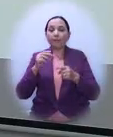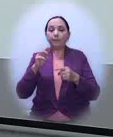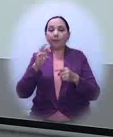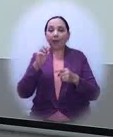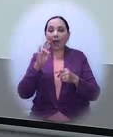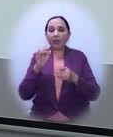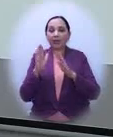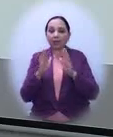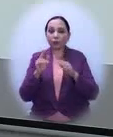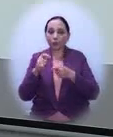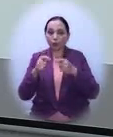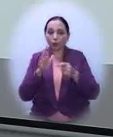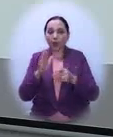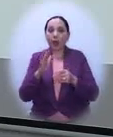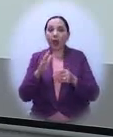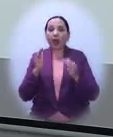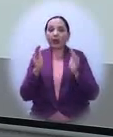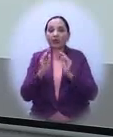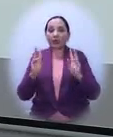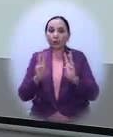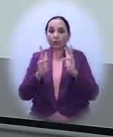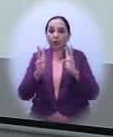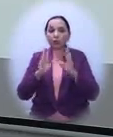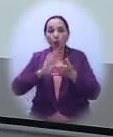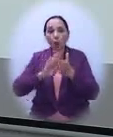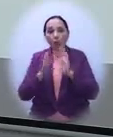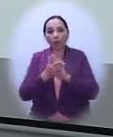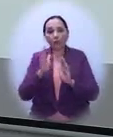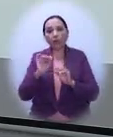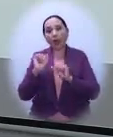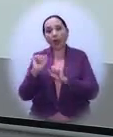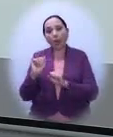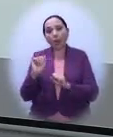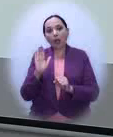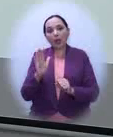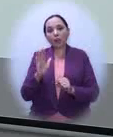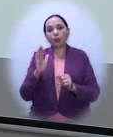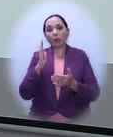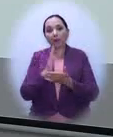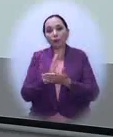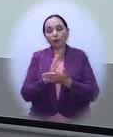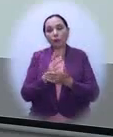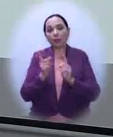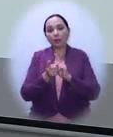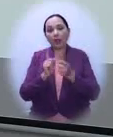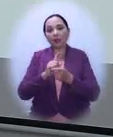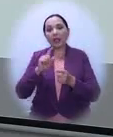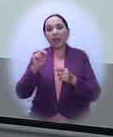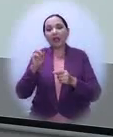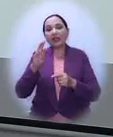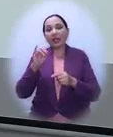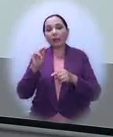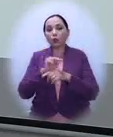boriladi. Qisqa tutashish holatida himoyalanish mavjud. Ya'ni